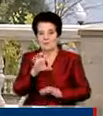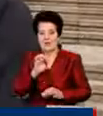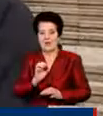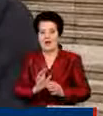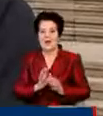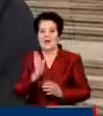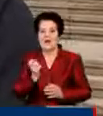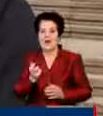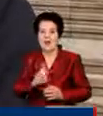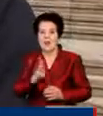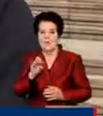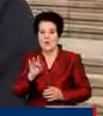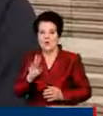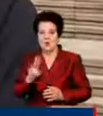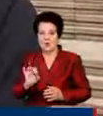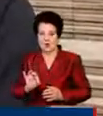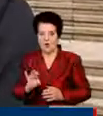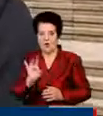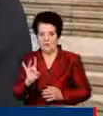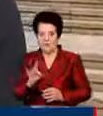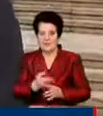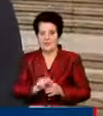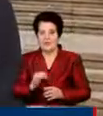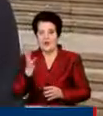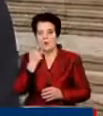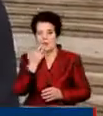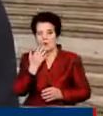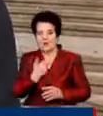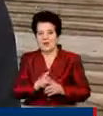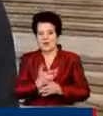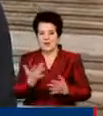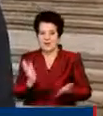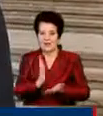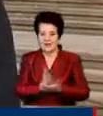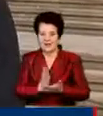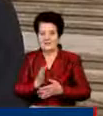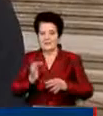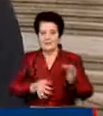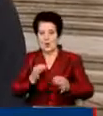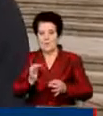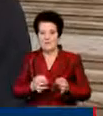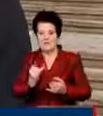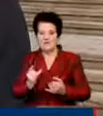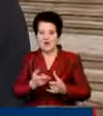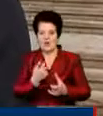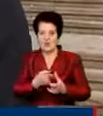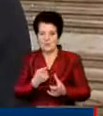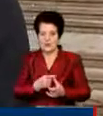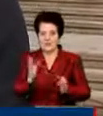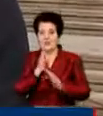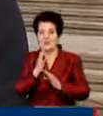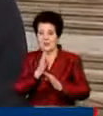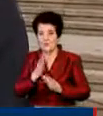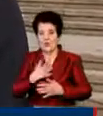Valea Morilor. Am ales să facem o sesiune foto în parc din motivul culorilor interesante care domină toamna și anumit timpul